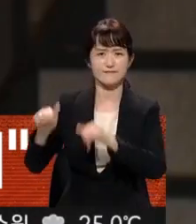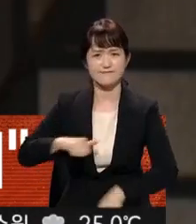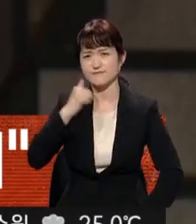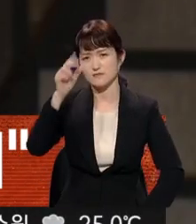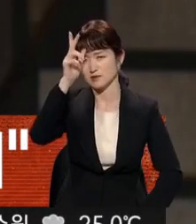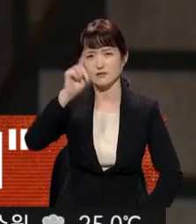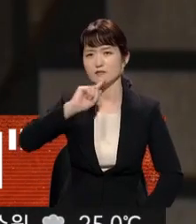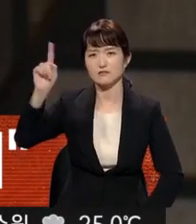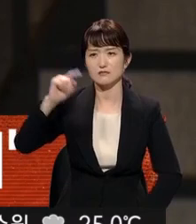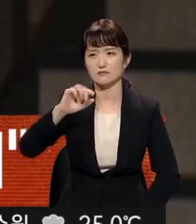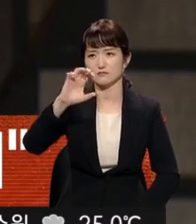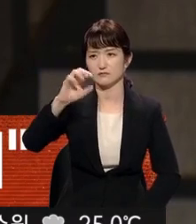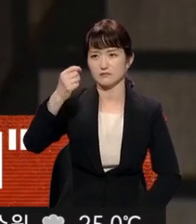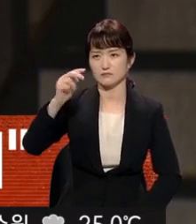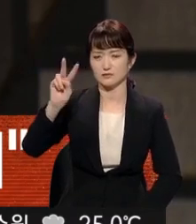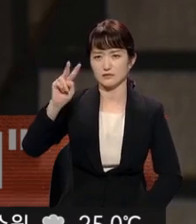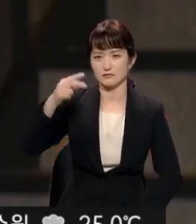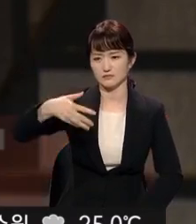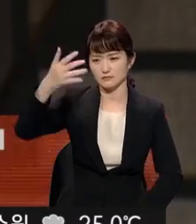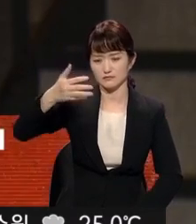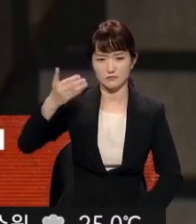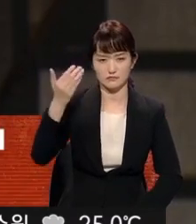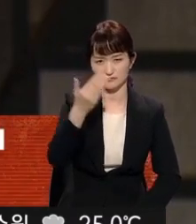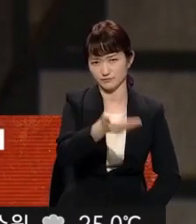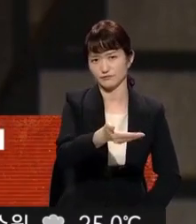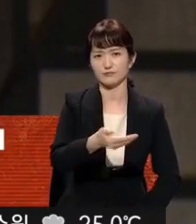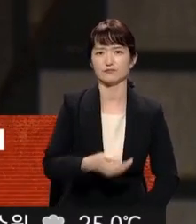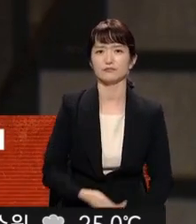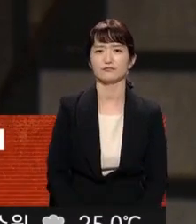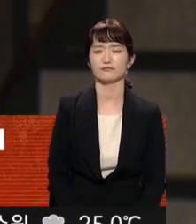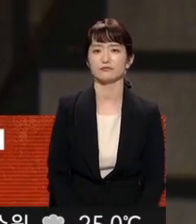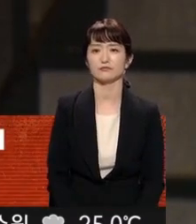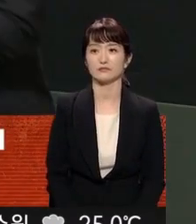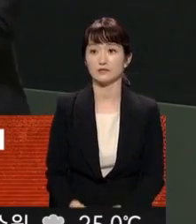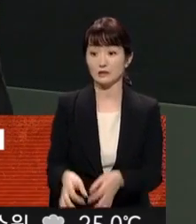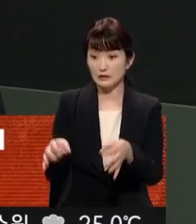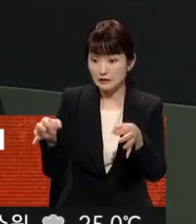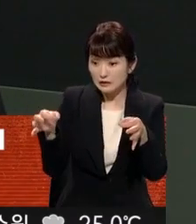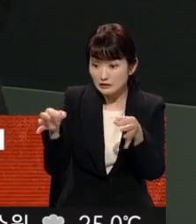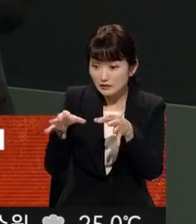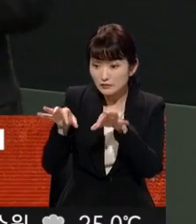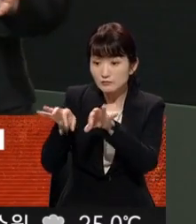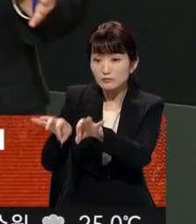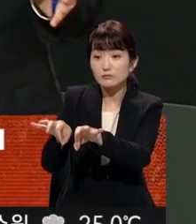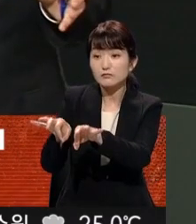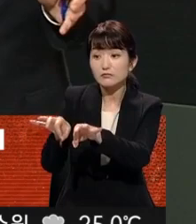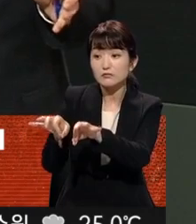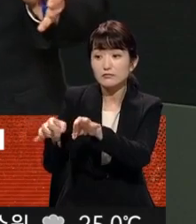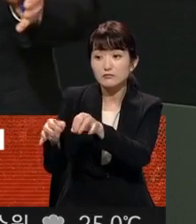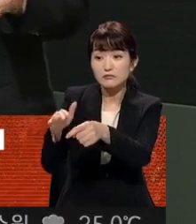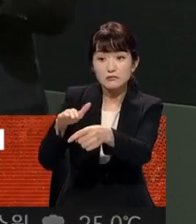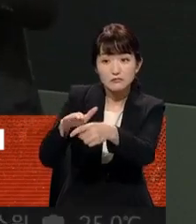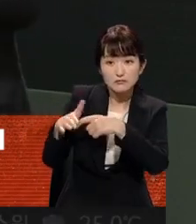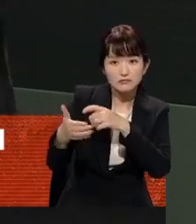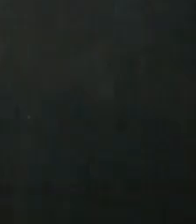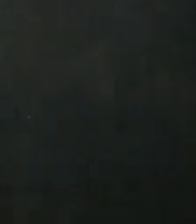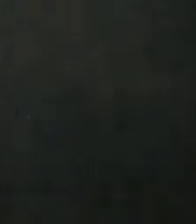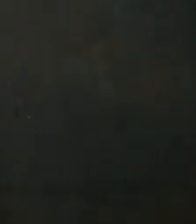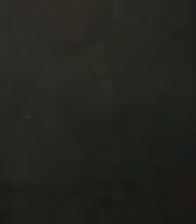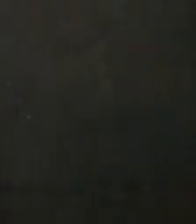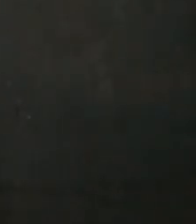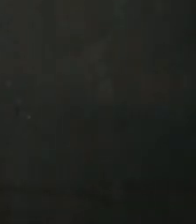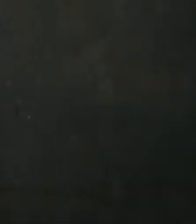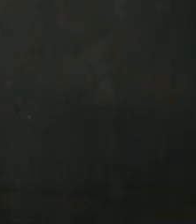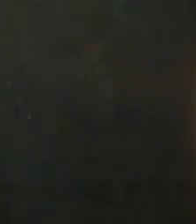신고하고 CCTV까지 넘겼다고 합니다. 아, 잠깐 세워둔 걸 갖다가 세상에 저렇게 했다는 거죠. 좋습니다.